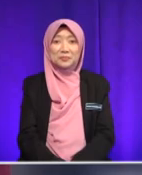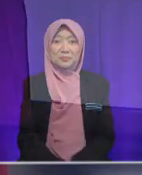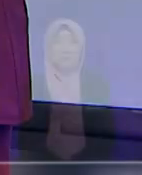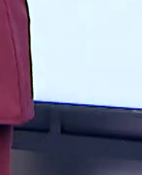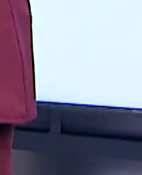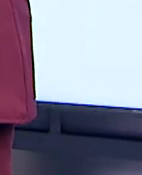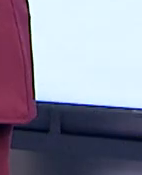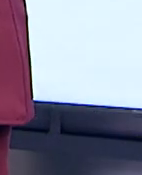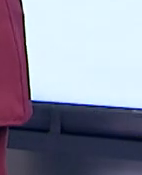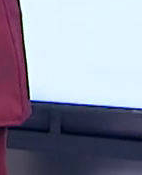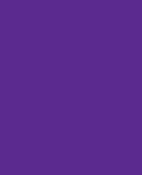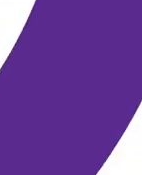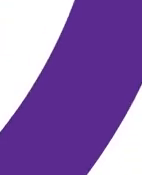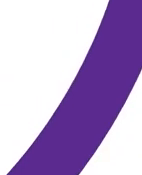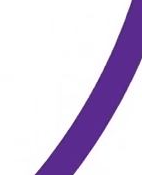pantulan. Pantulan. Betul, pantulan.